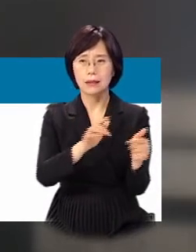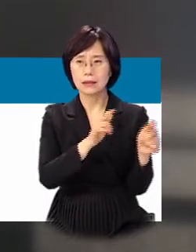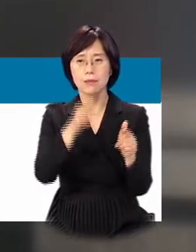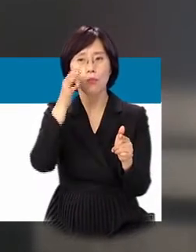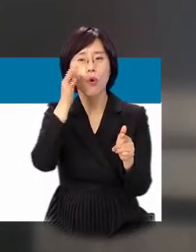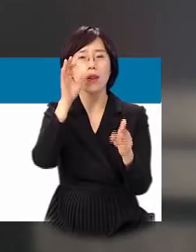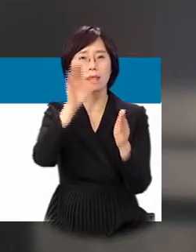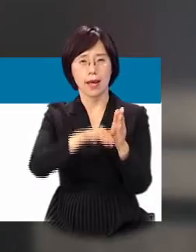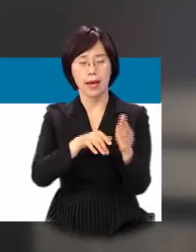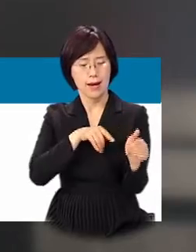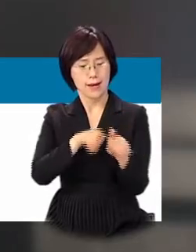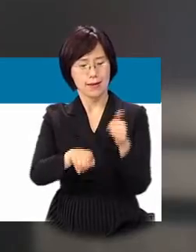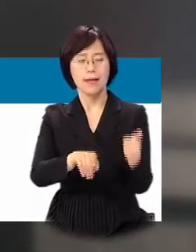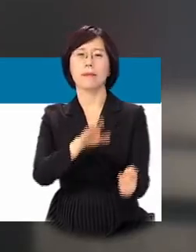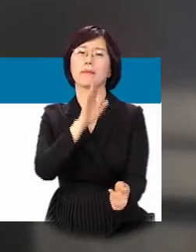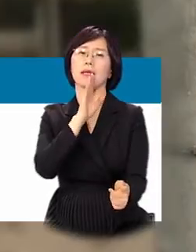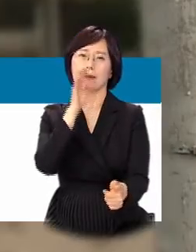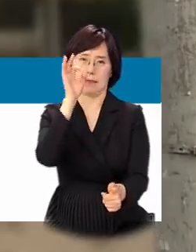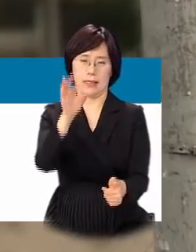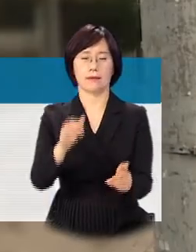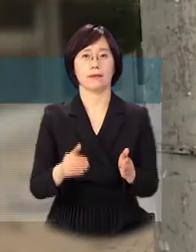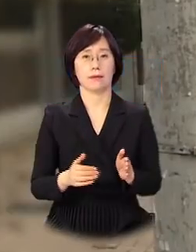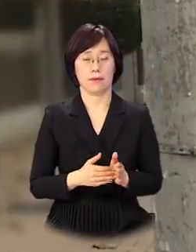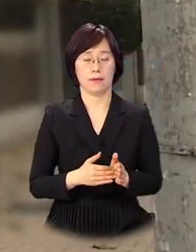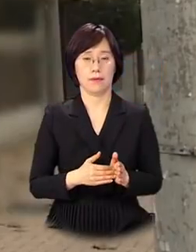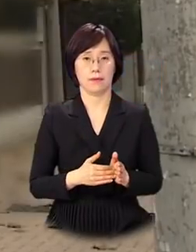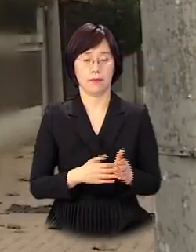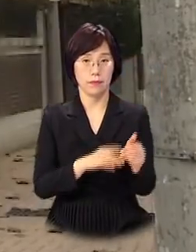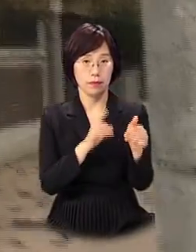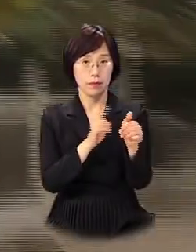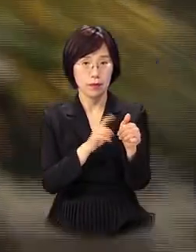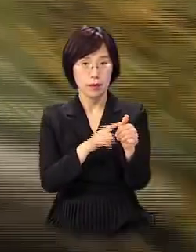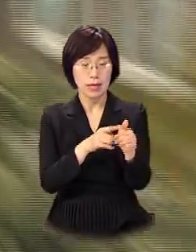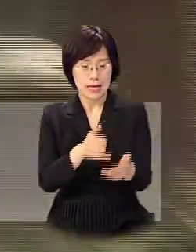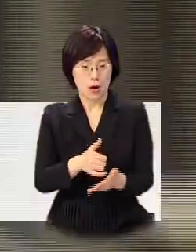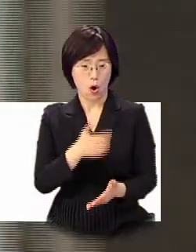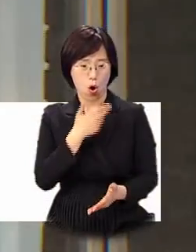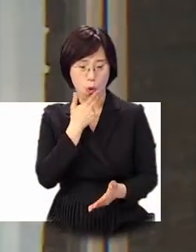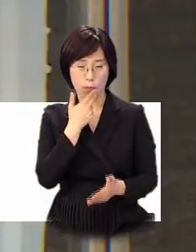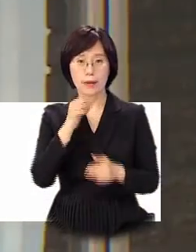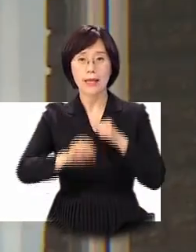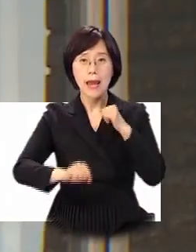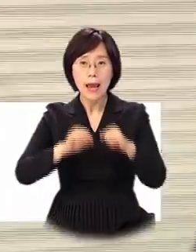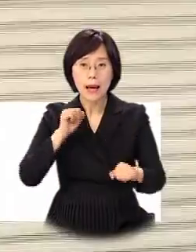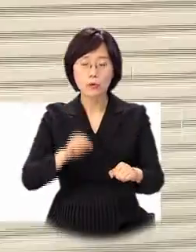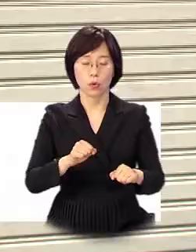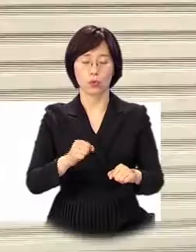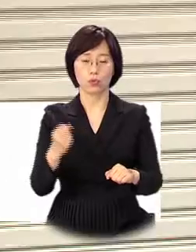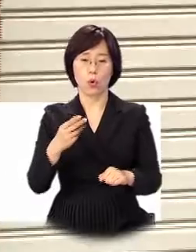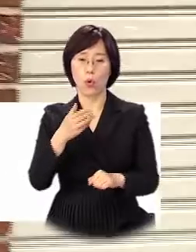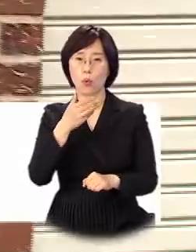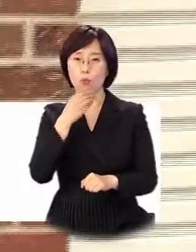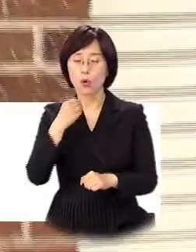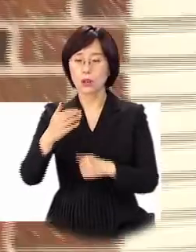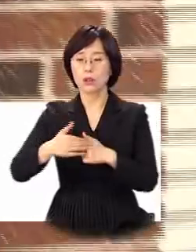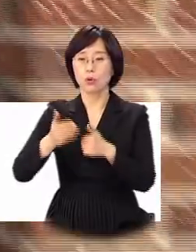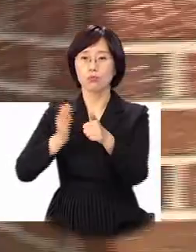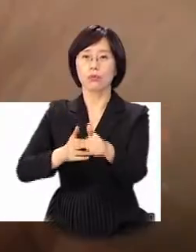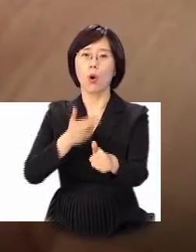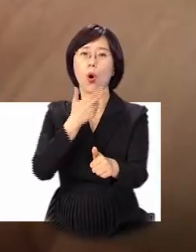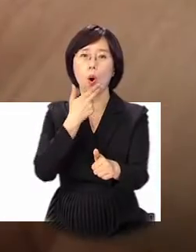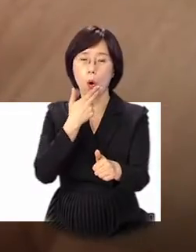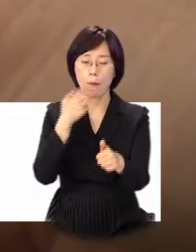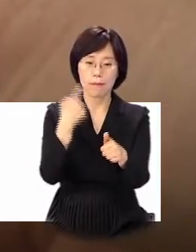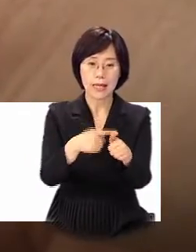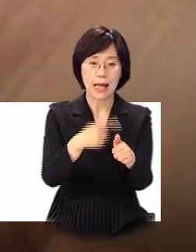고려해서 살해의 고의가 있다고 판단을 했습니다. A씨의 반인륜적인 행동과 주민센터 등에 복지 지원을 요청하지